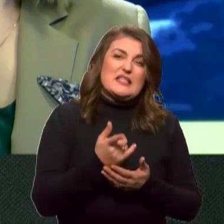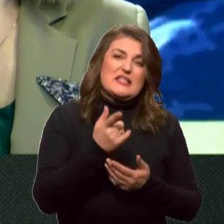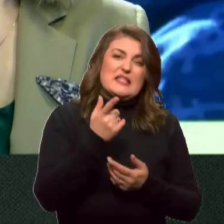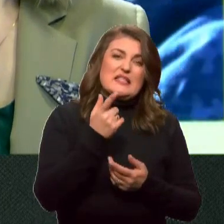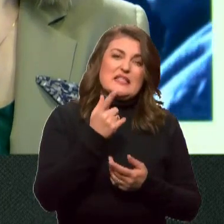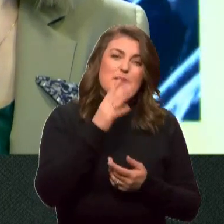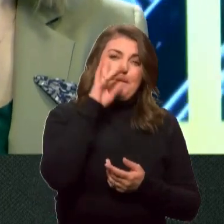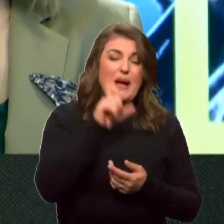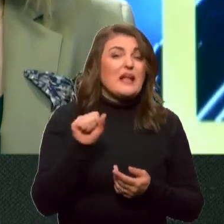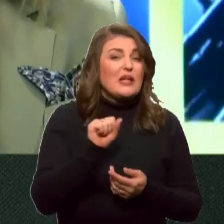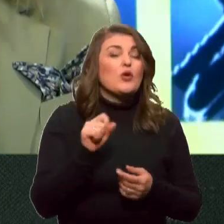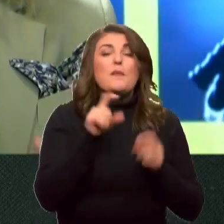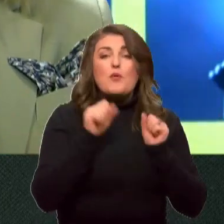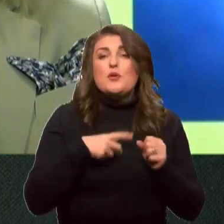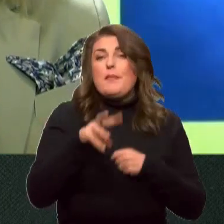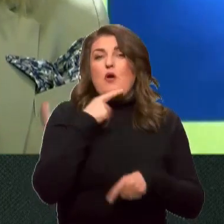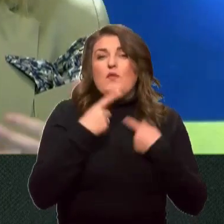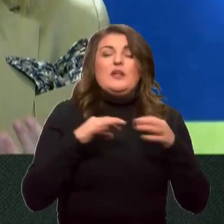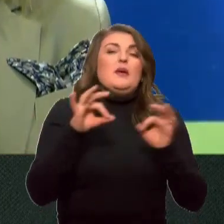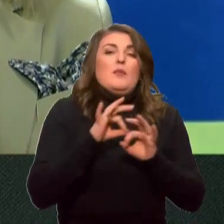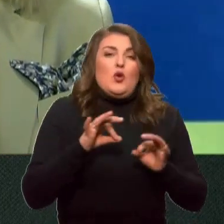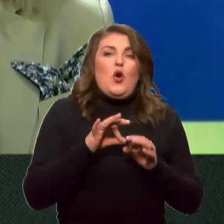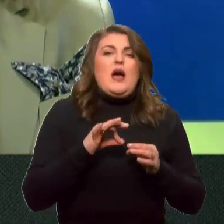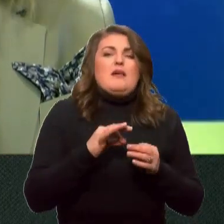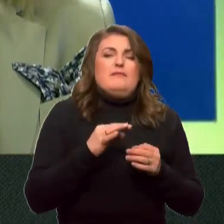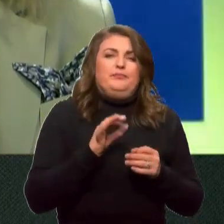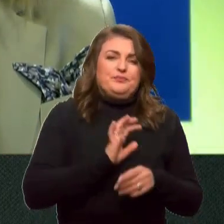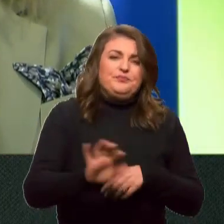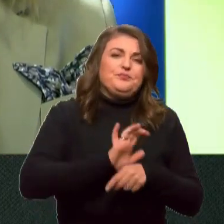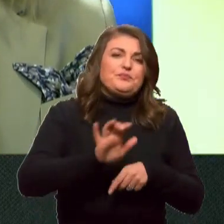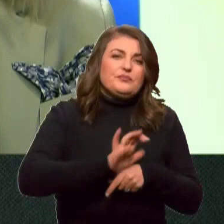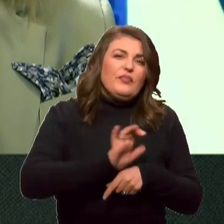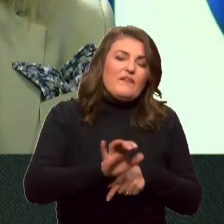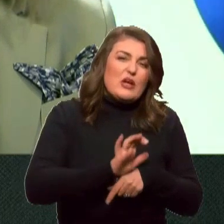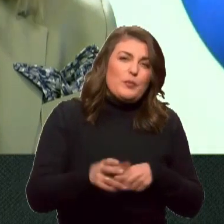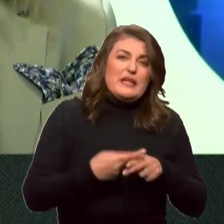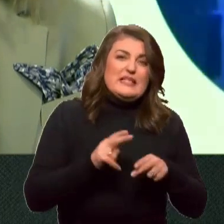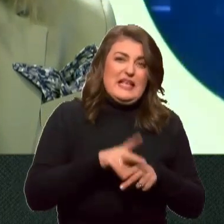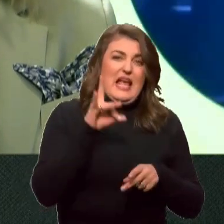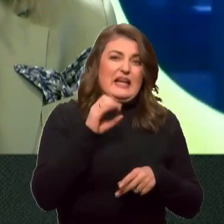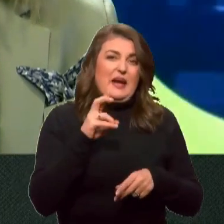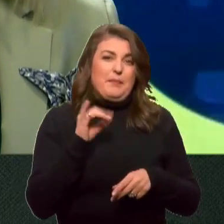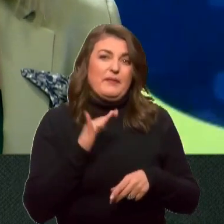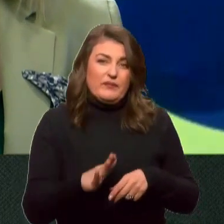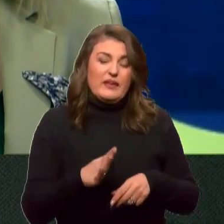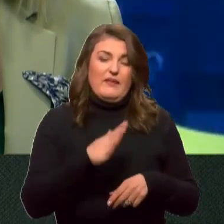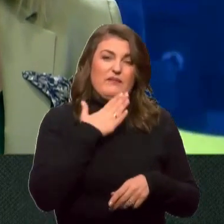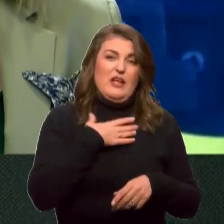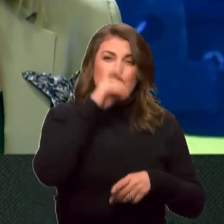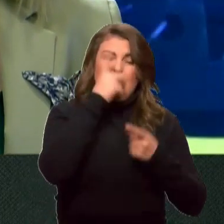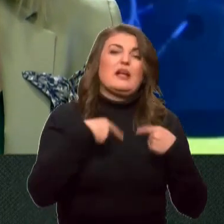Анатолію, чи можемо ми говорити про серійність виробництва даних РЕБів в нашій країні?